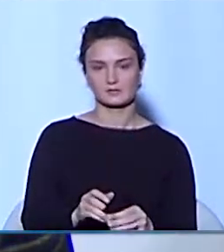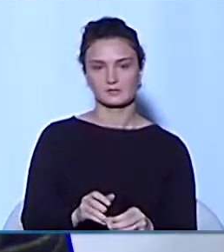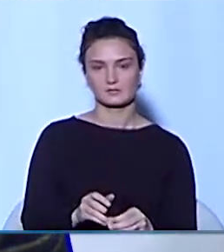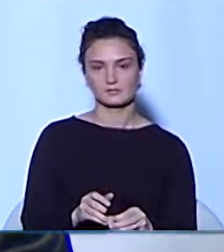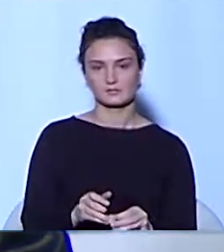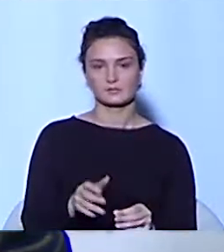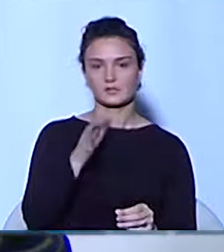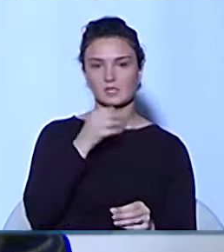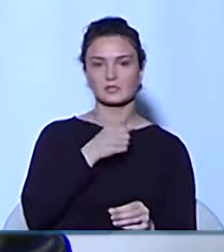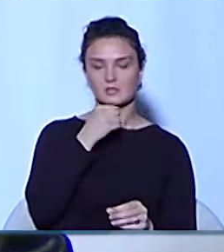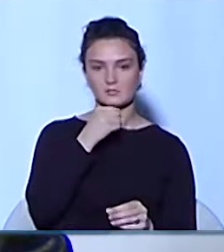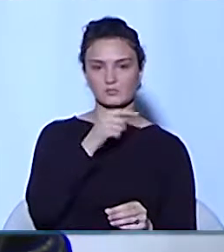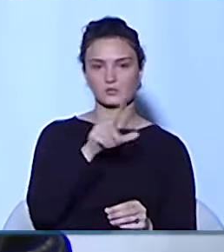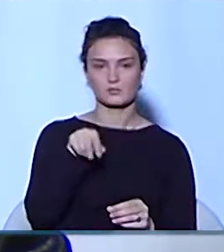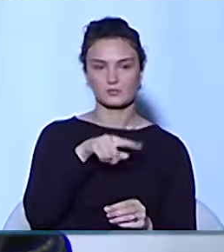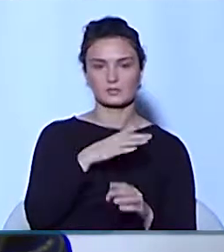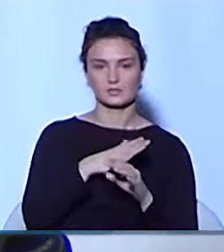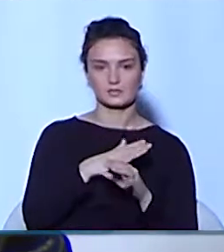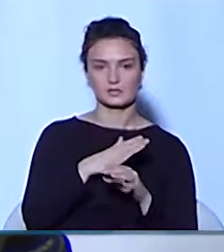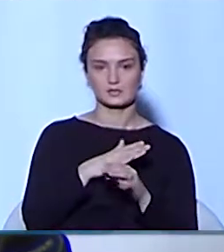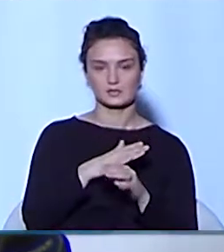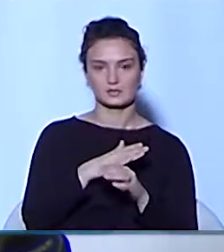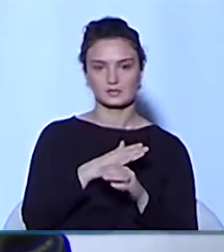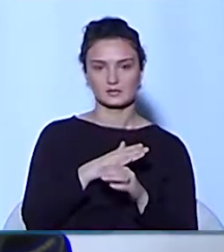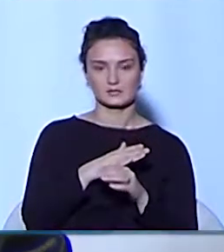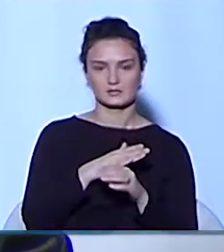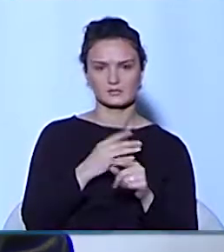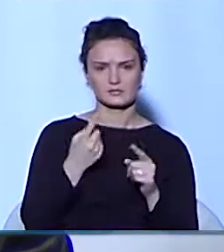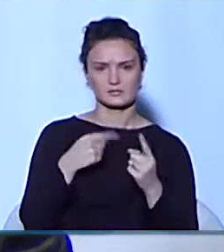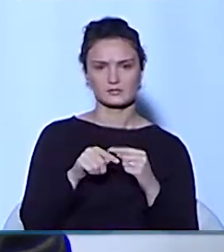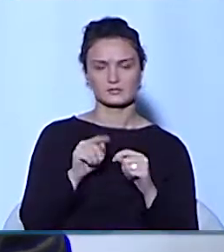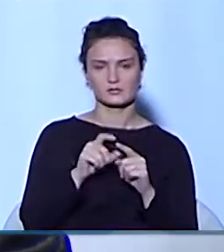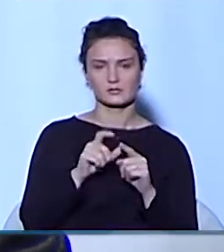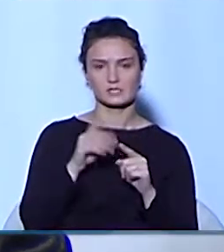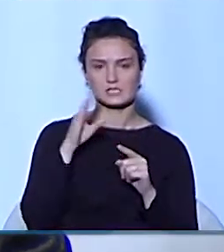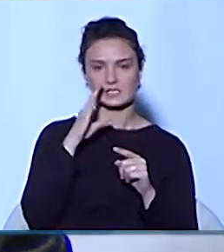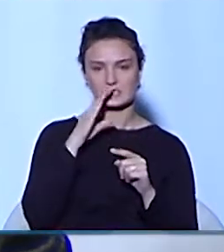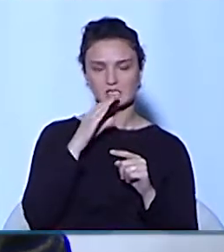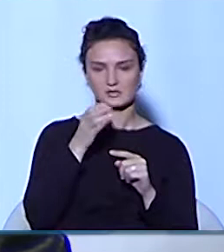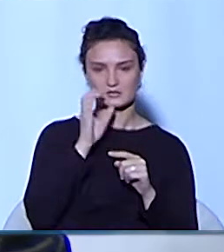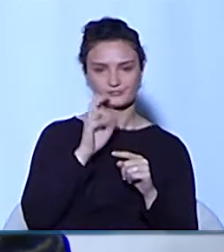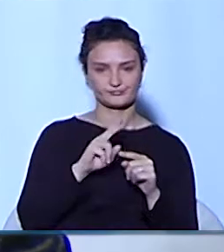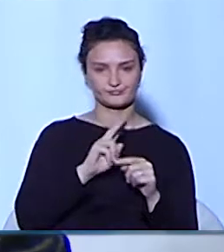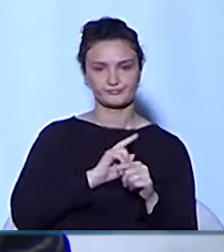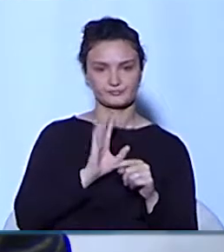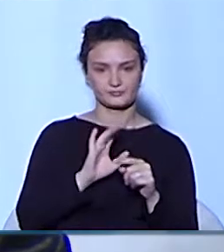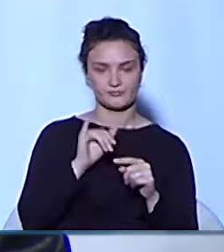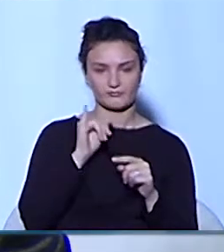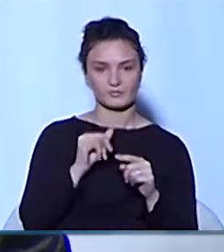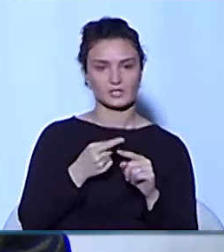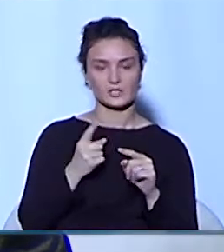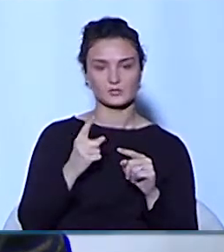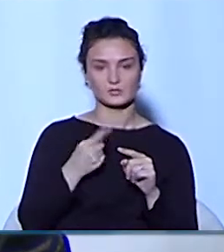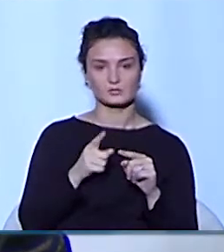ვთქვა, რომ ხანდაზმულები მიდრეკილი არიან დეჰიდრატაციისკენ. Ანუ წყლის დაკარ. წყლის დაკარ, მაგრამ რატო?